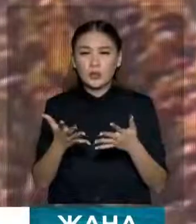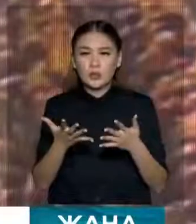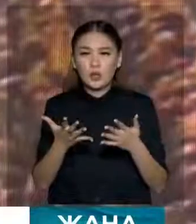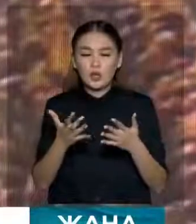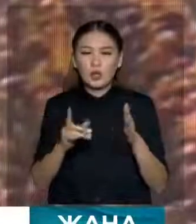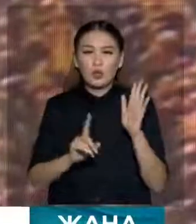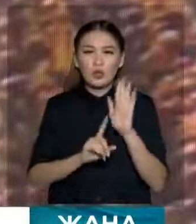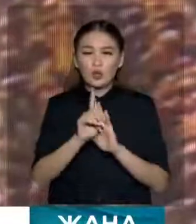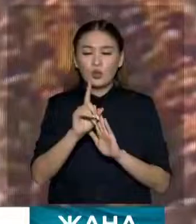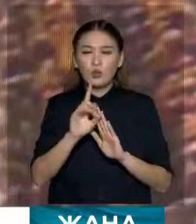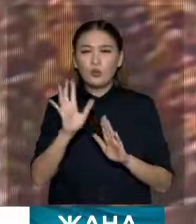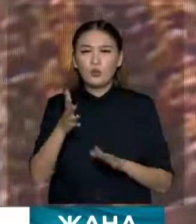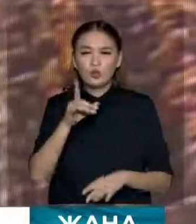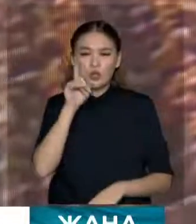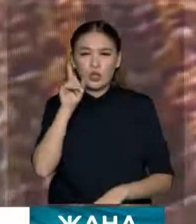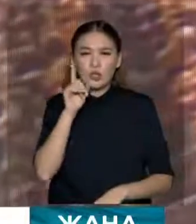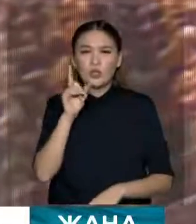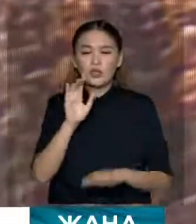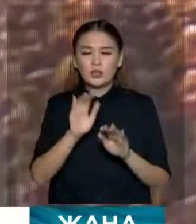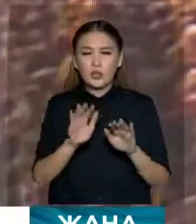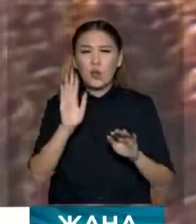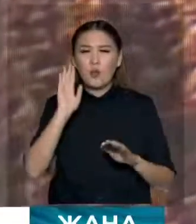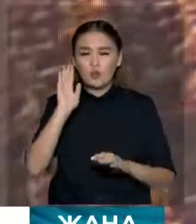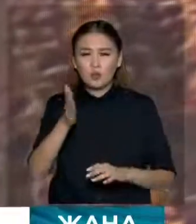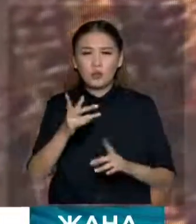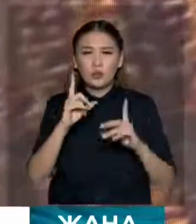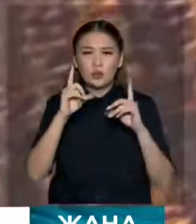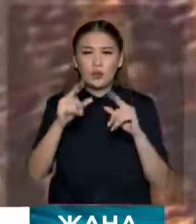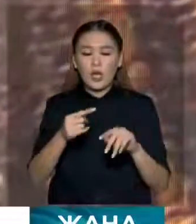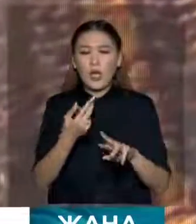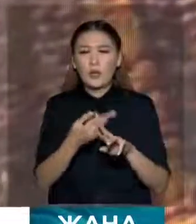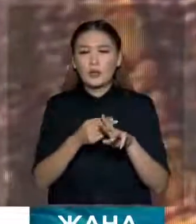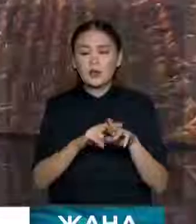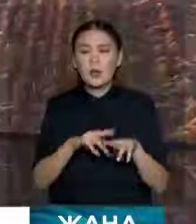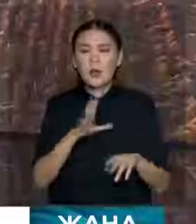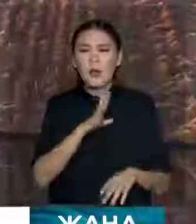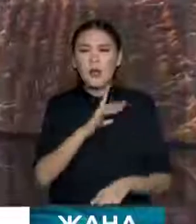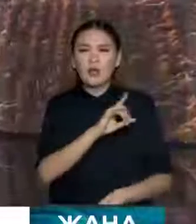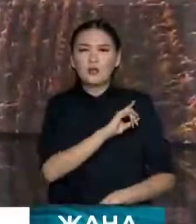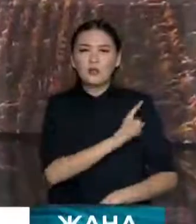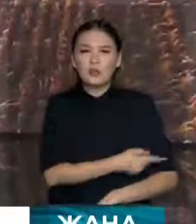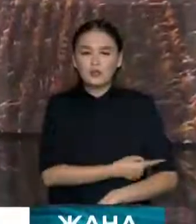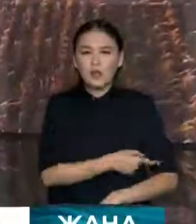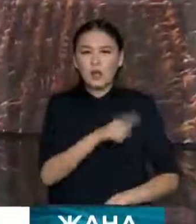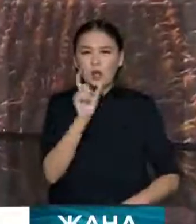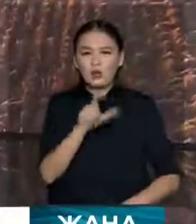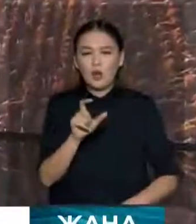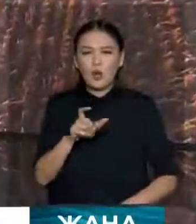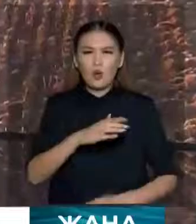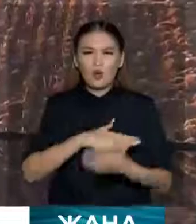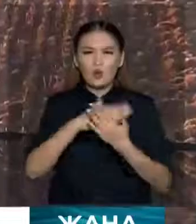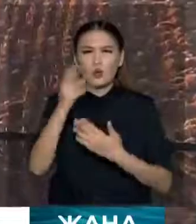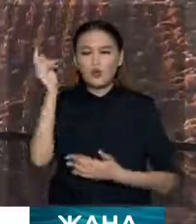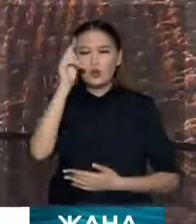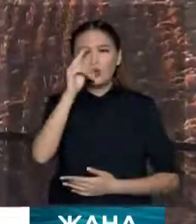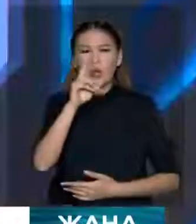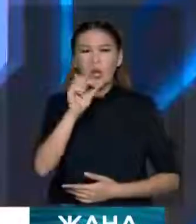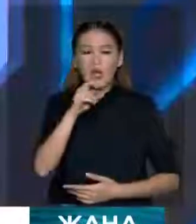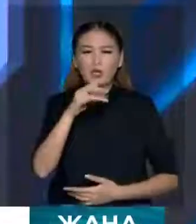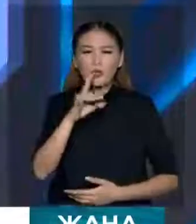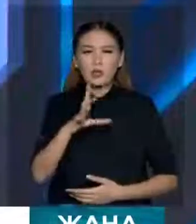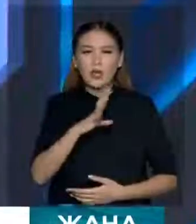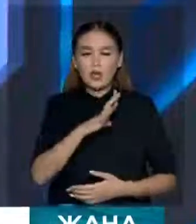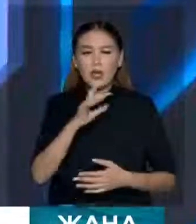барады, жастарымыз барады қазір. Жақсы. Ал мынау мықты ғалымдарды қалай дайындаймыз, иә? Мынау отандық жоғары білімді кадрларды,